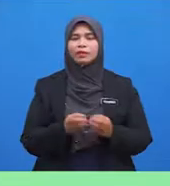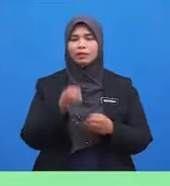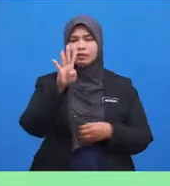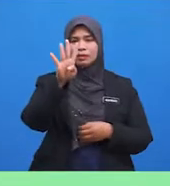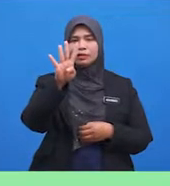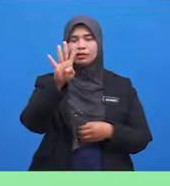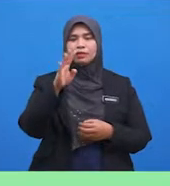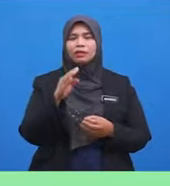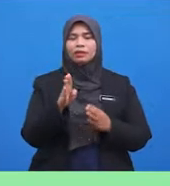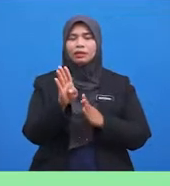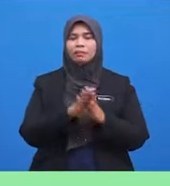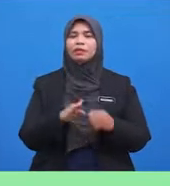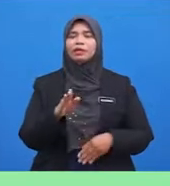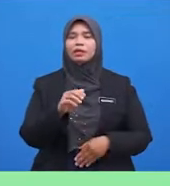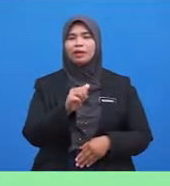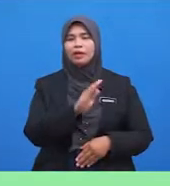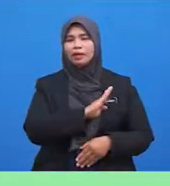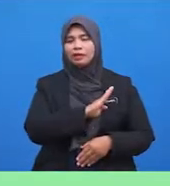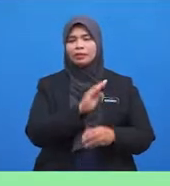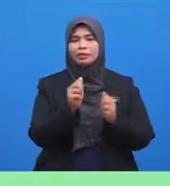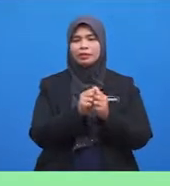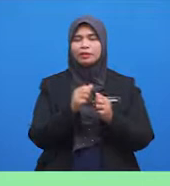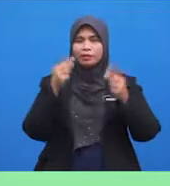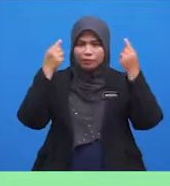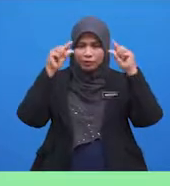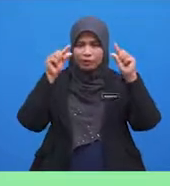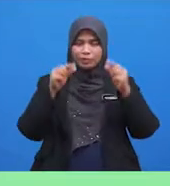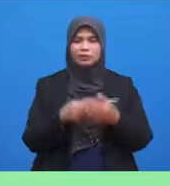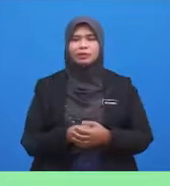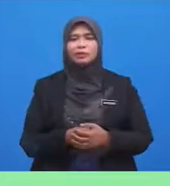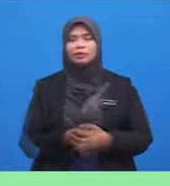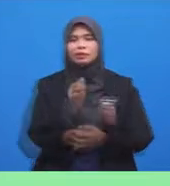Keempat, beradab dengan guru.